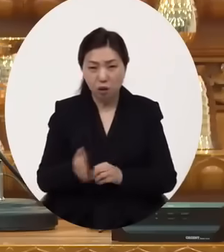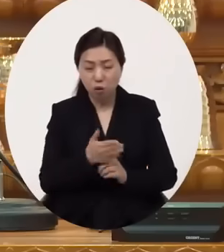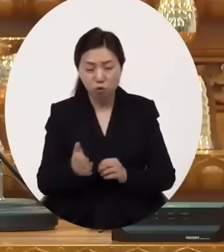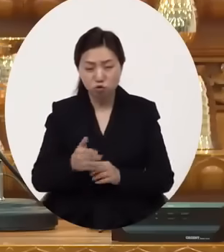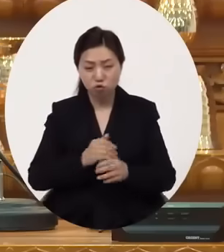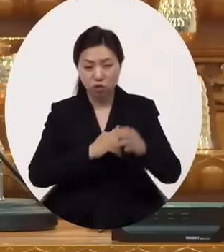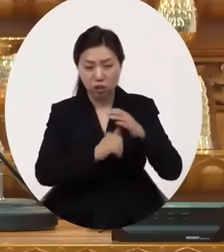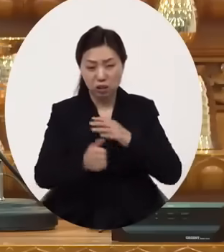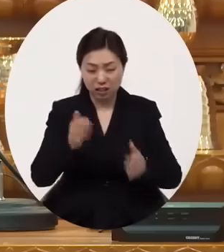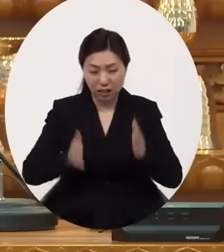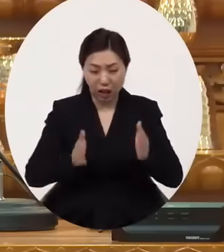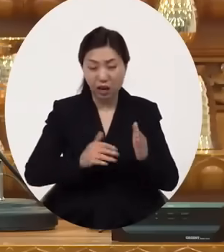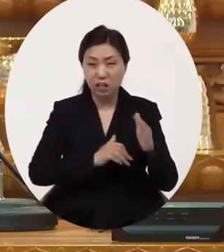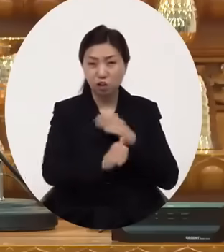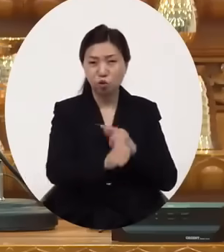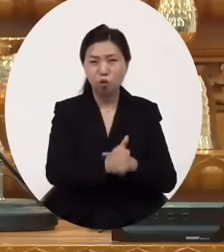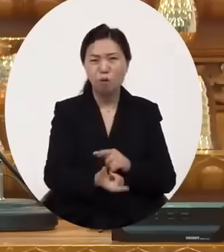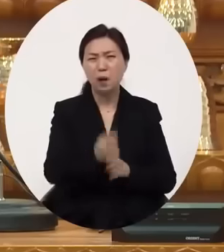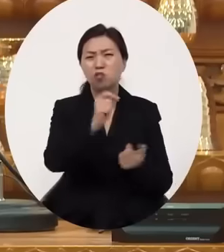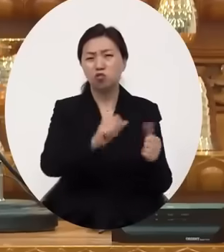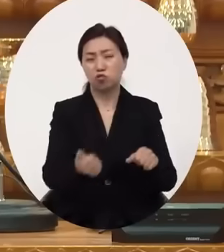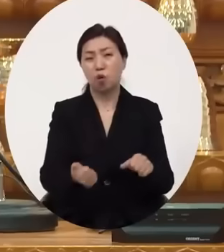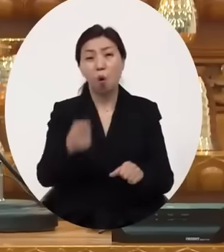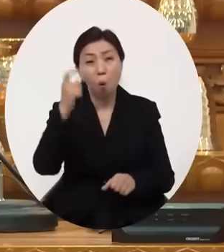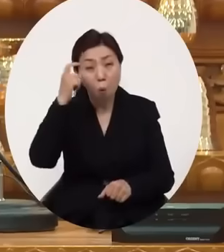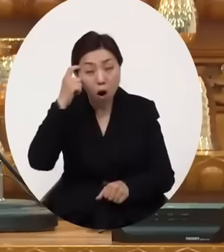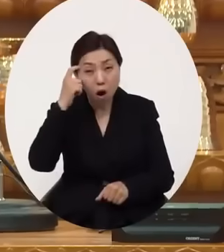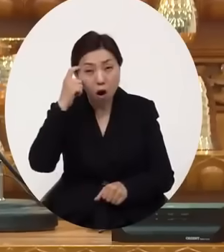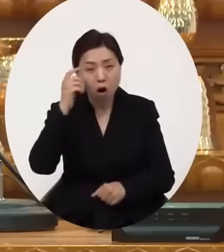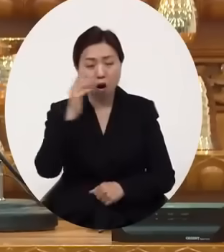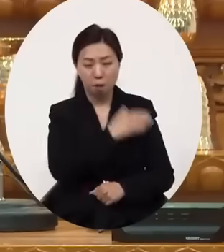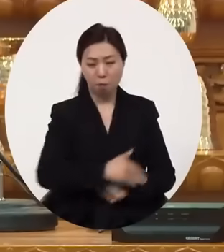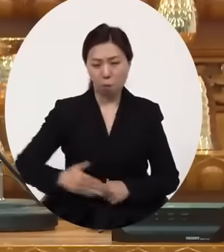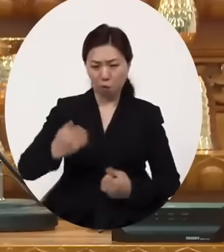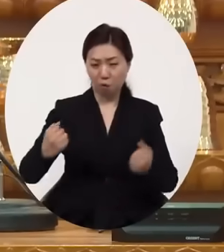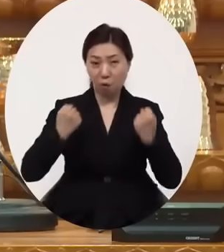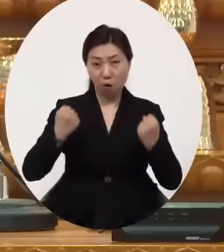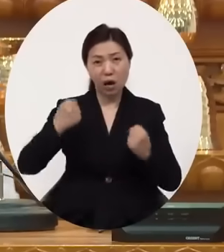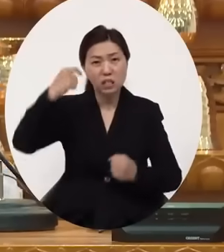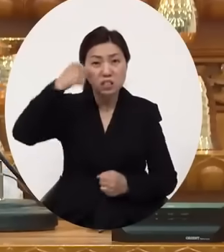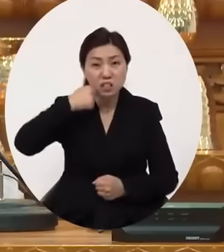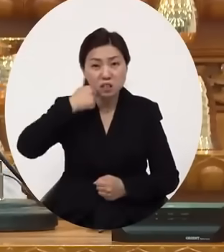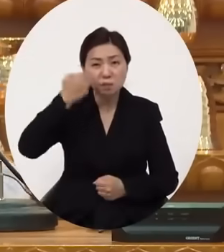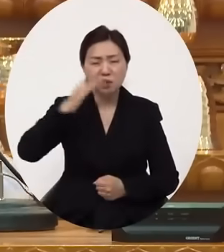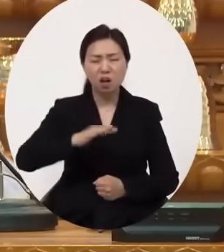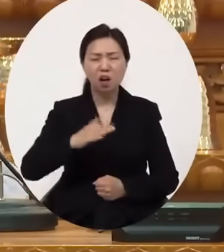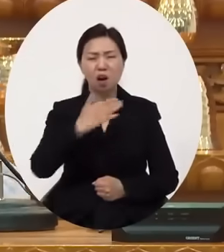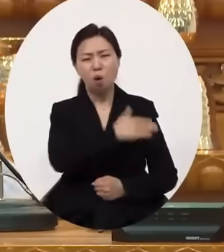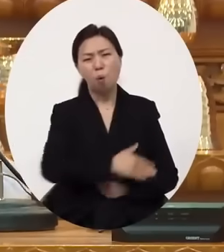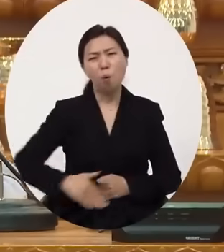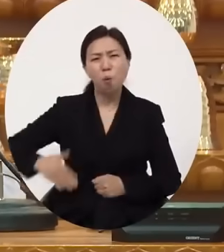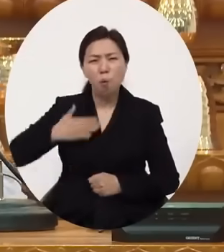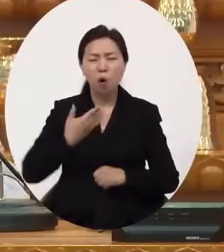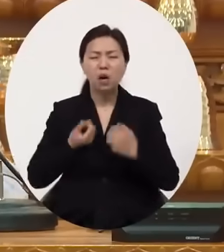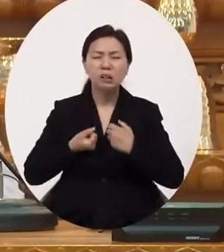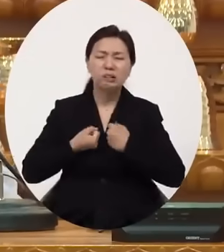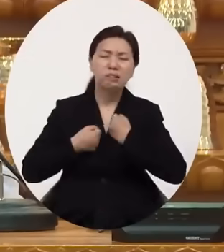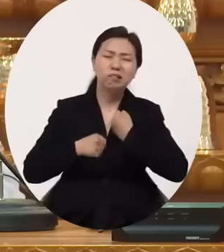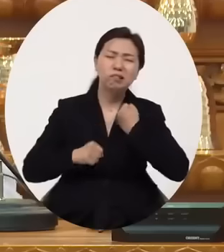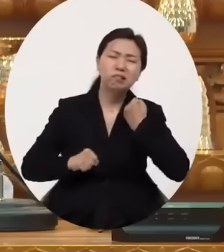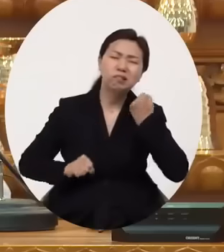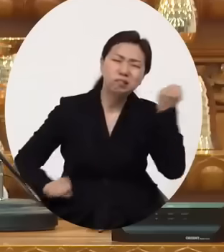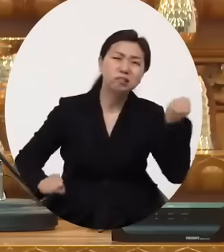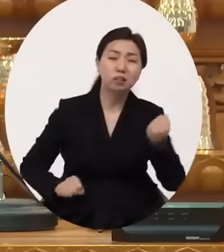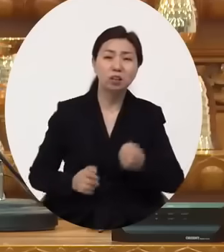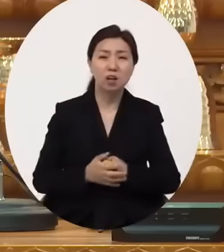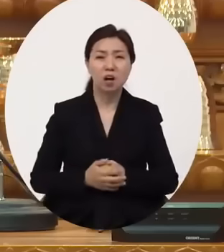선수 이런 사람들 장수하는 사람은 거의 없습니다. 왜냐하면 굉장히 건강 같지만은 몸을 지나치게 에너지를